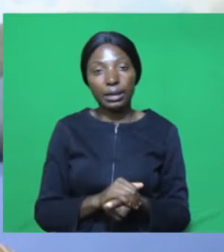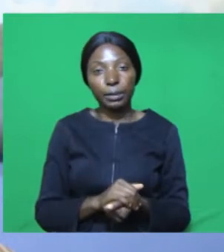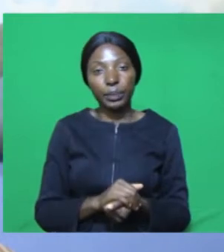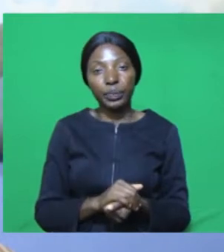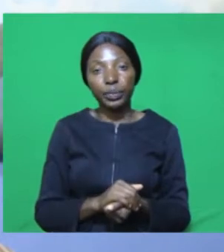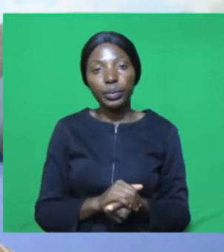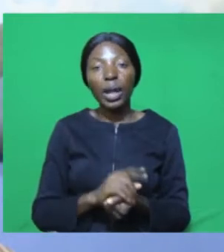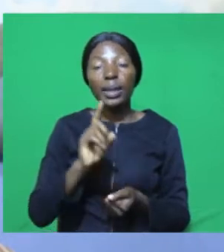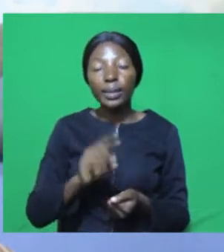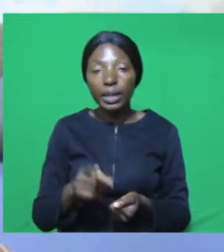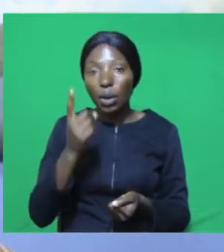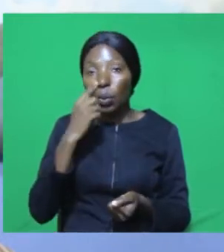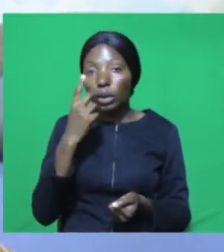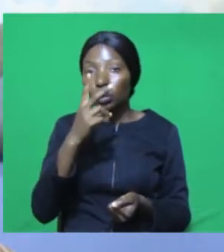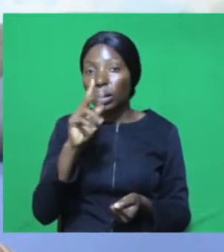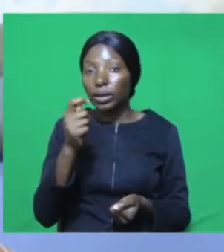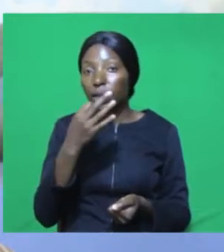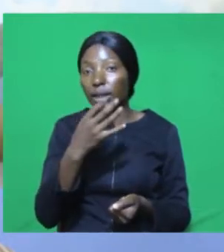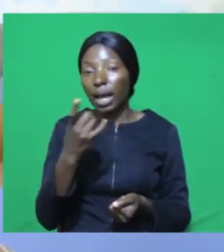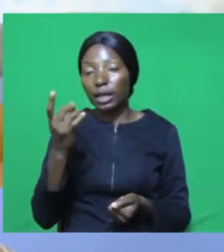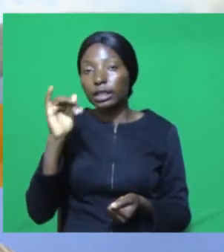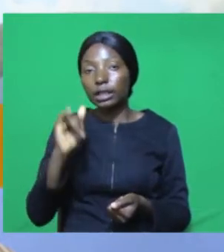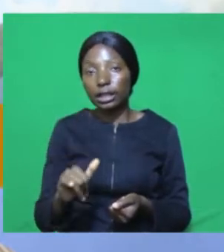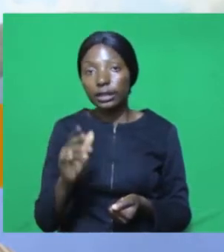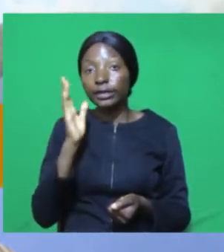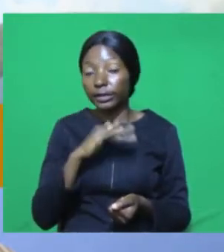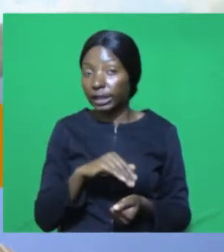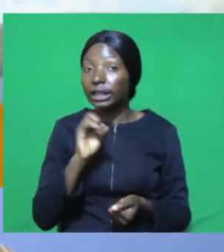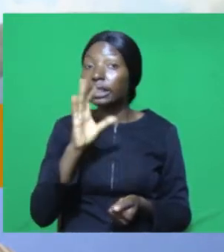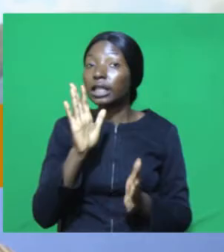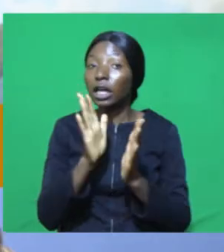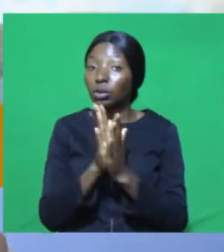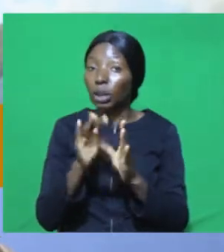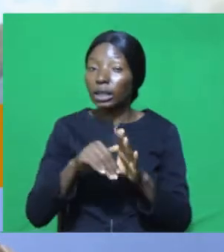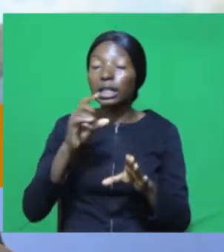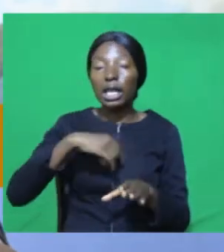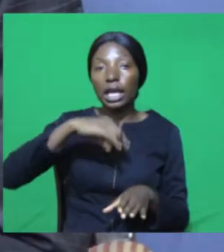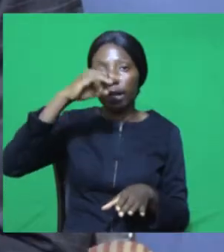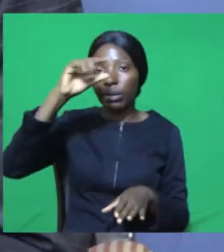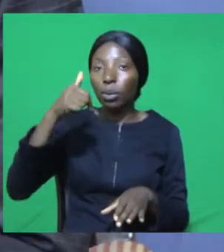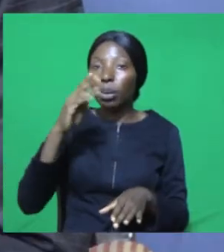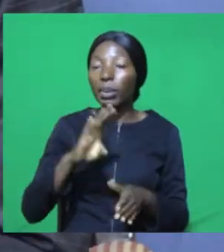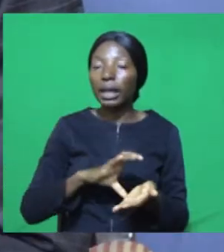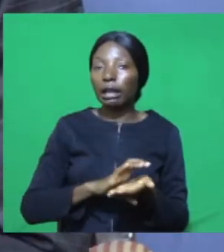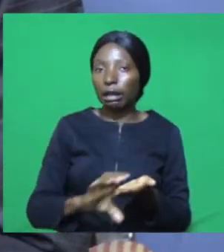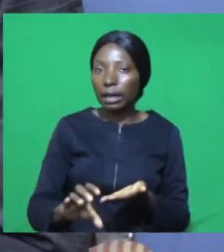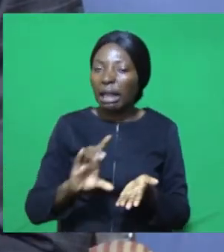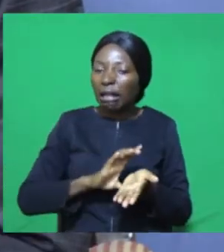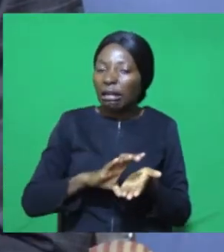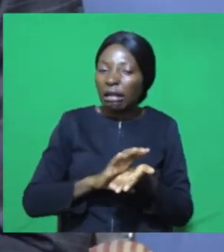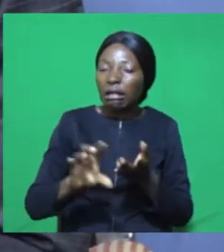kuti panonopera 2300 years sanctuary yokudenga inocheneswa.